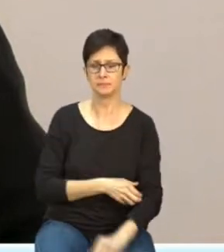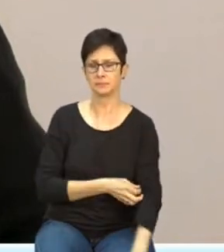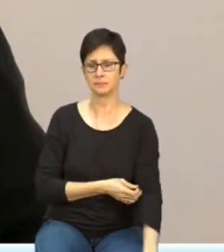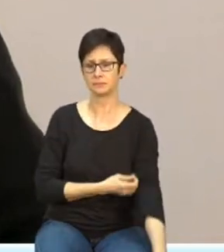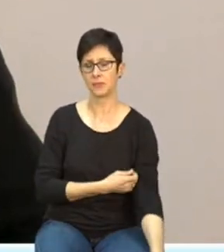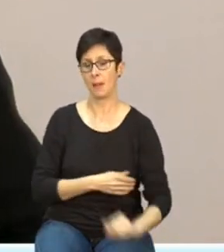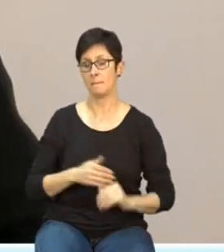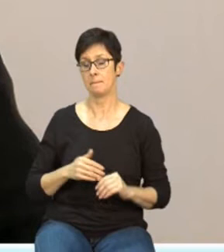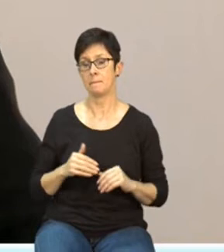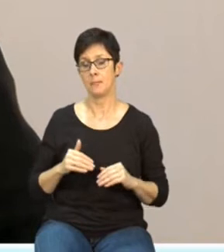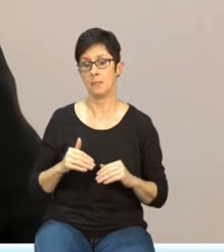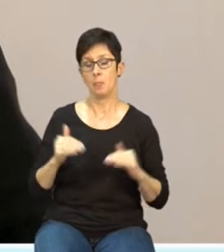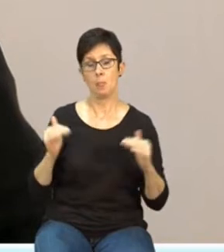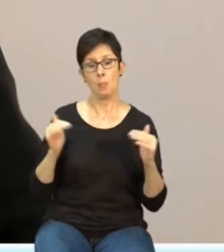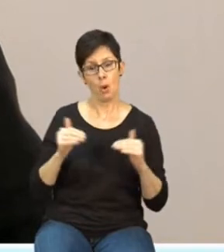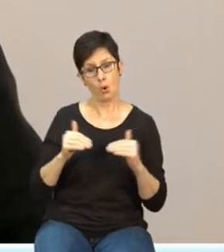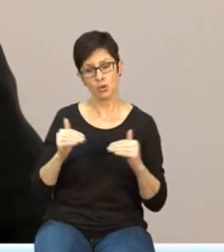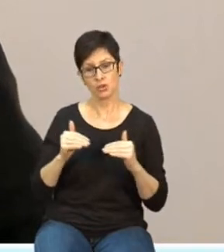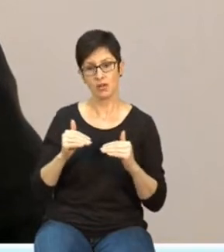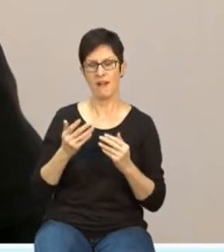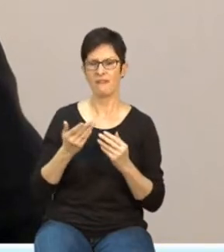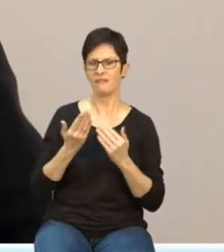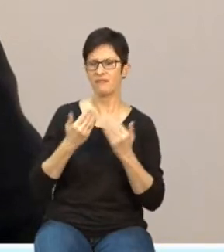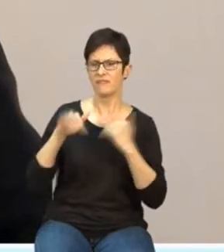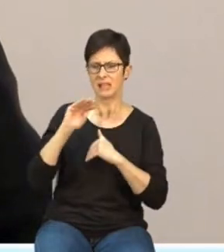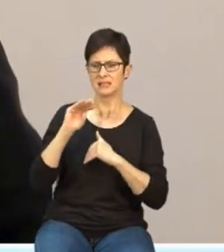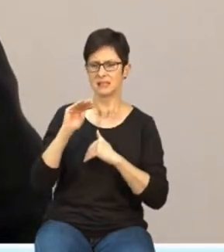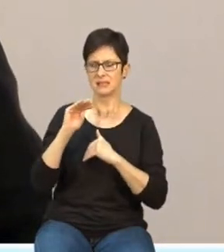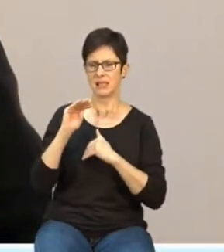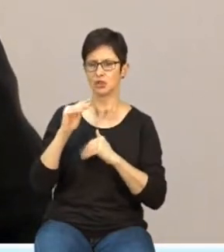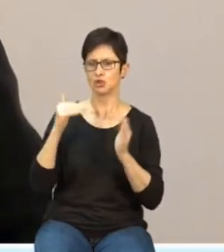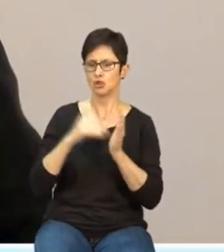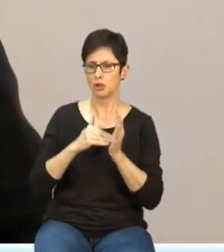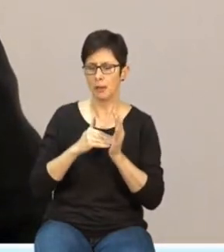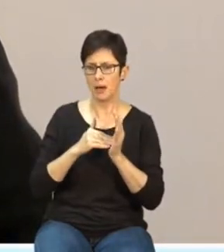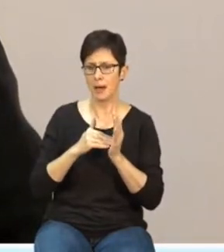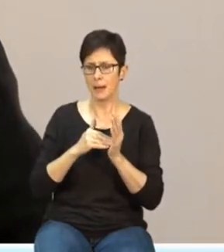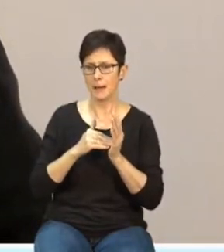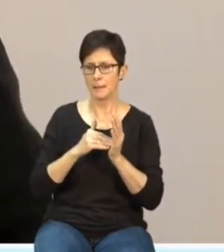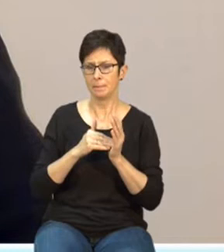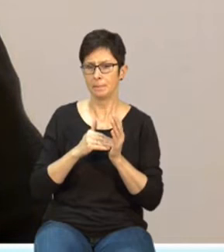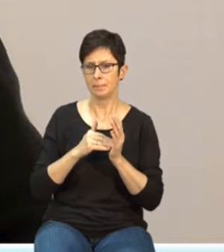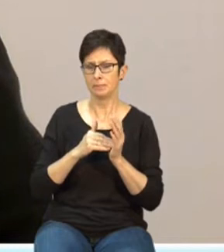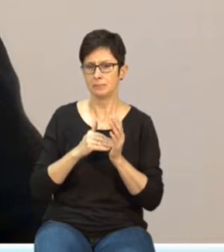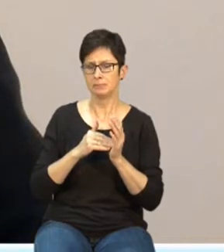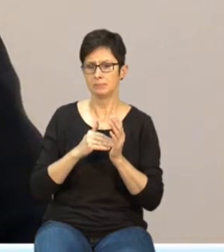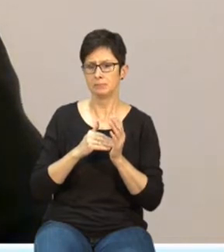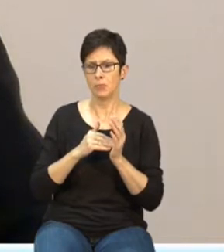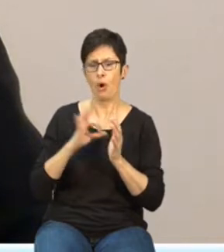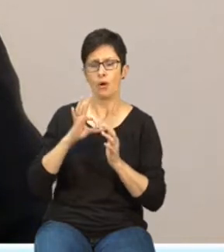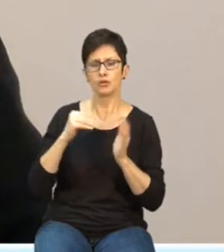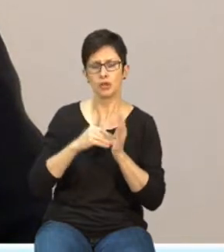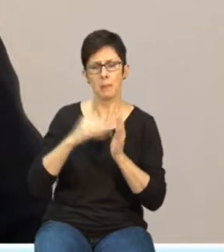być może większą uwagę należało właśnie zwracać także na tę kwestię jeżeli chodzi o